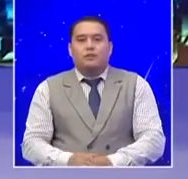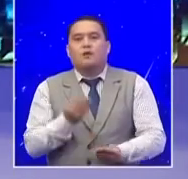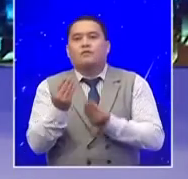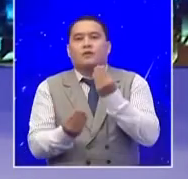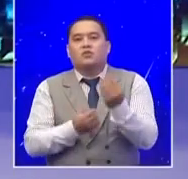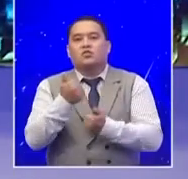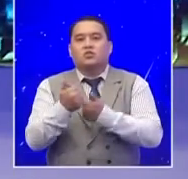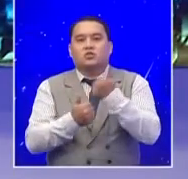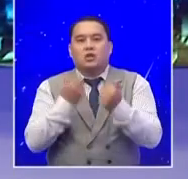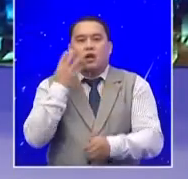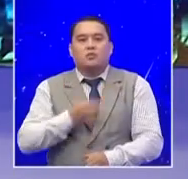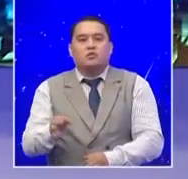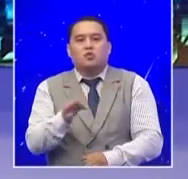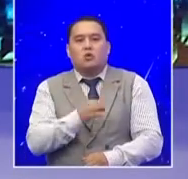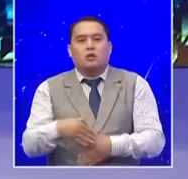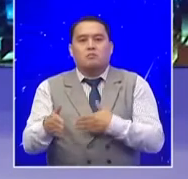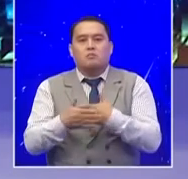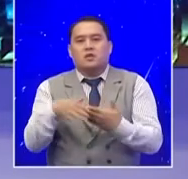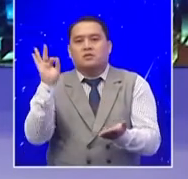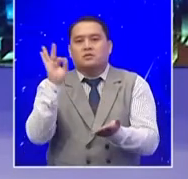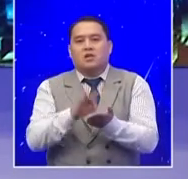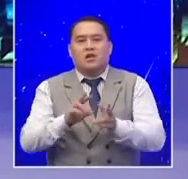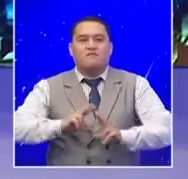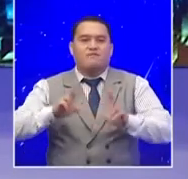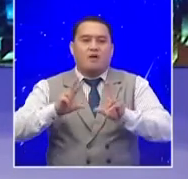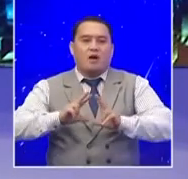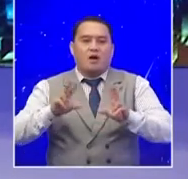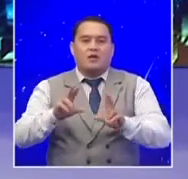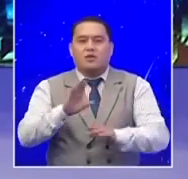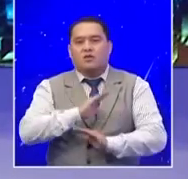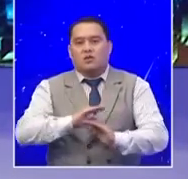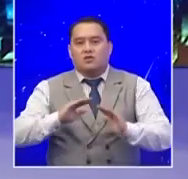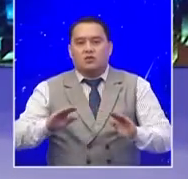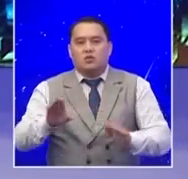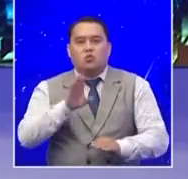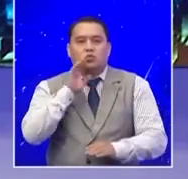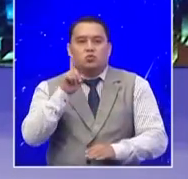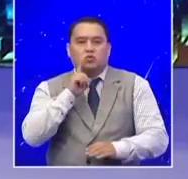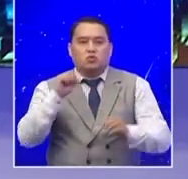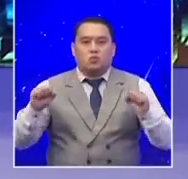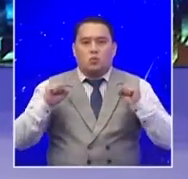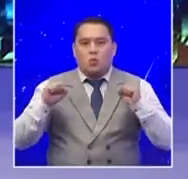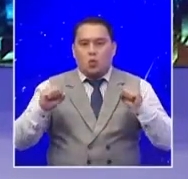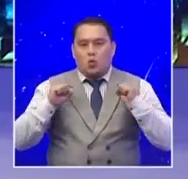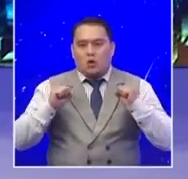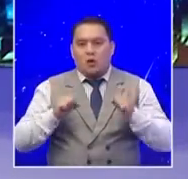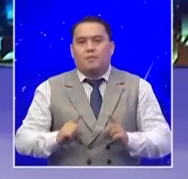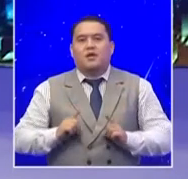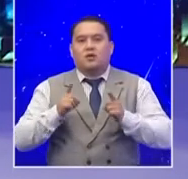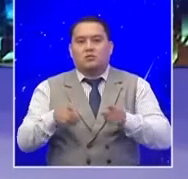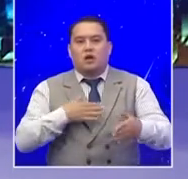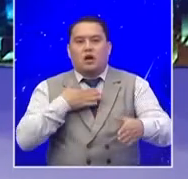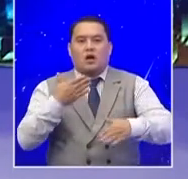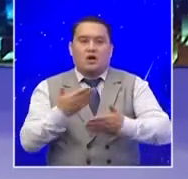Выиграть чемпионат Алматинской области ставит перед собой цель волейболистки детской и юношеской спортивной школы «Уэркен». С недавних пор они приступили к